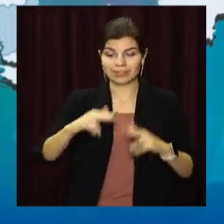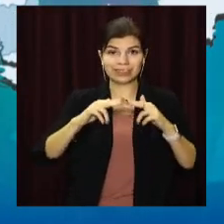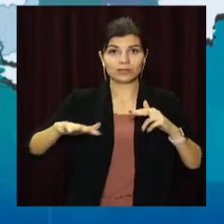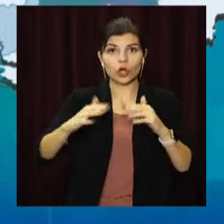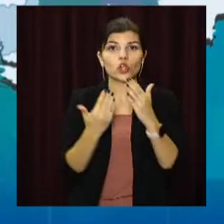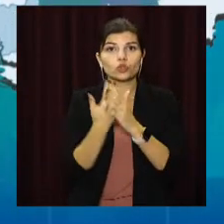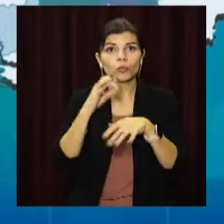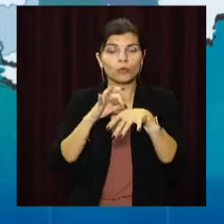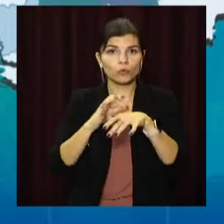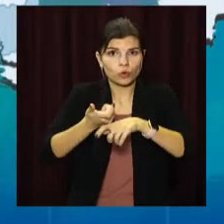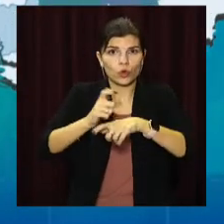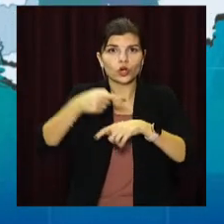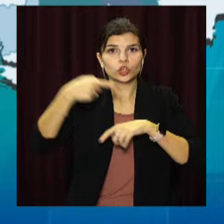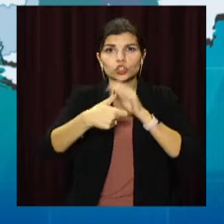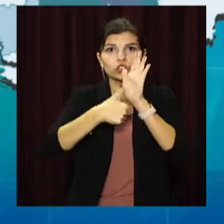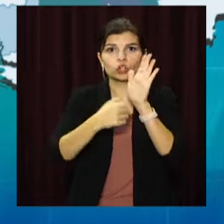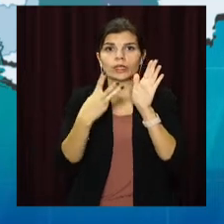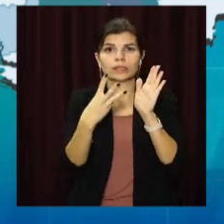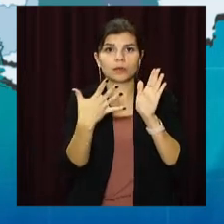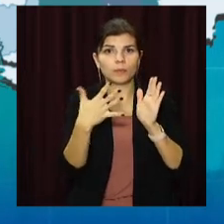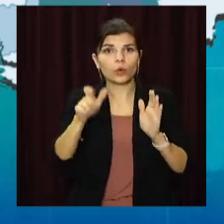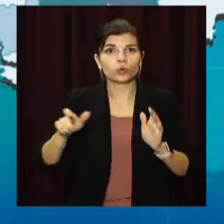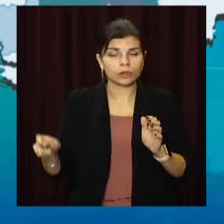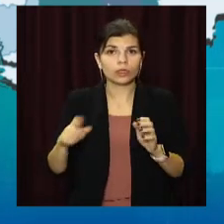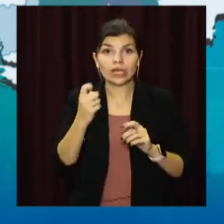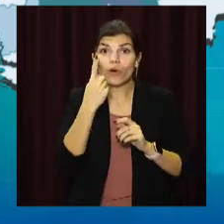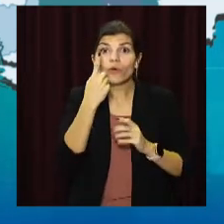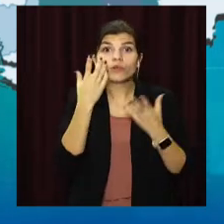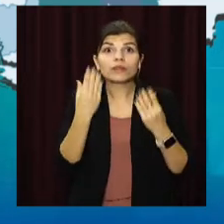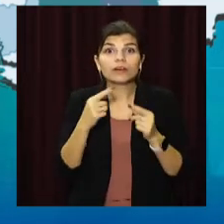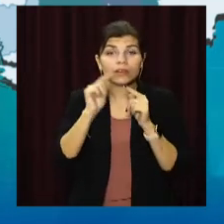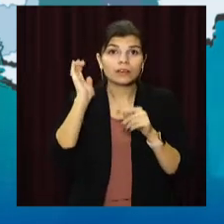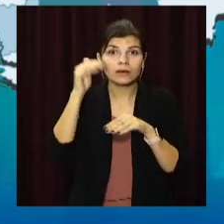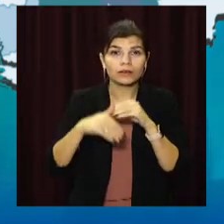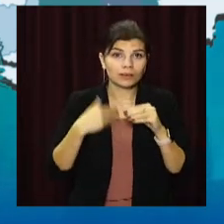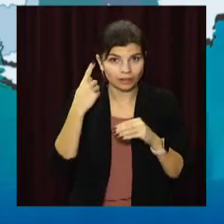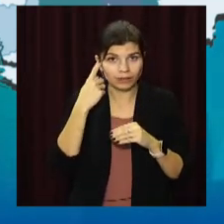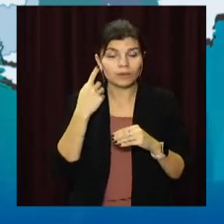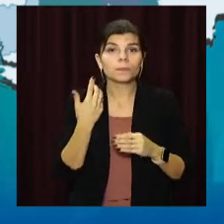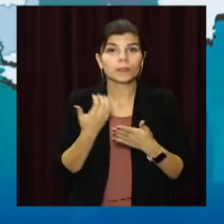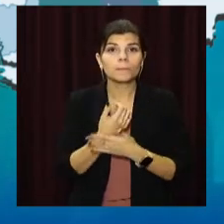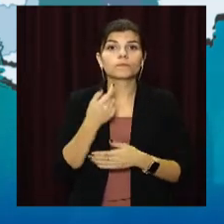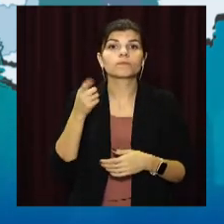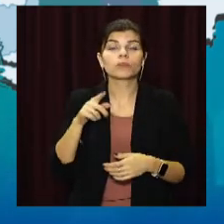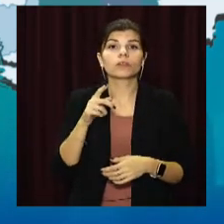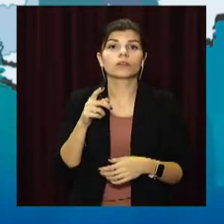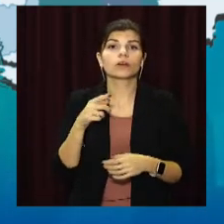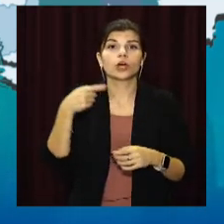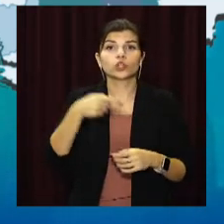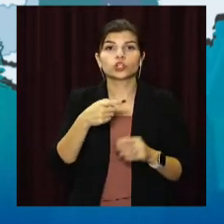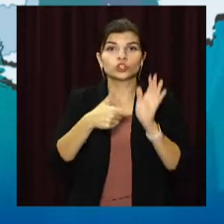нових недужих найбільше – 1635. Водночас лише на кілька десятків менше тих, хто подолав недугу